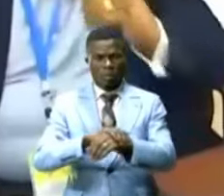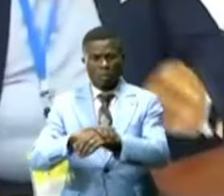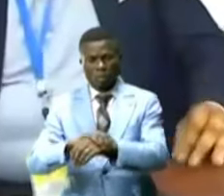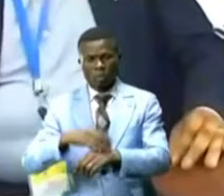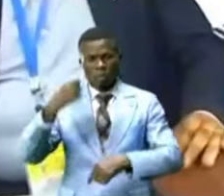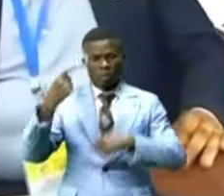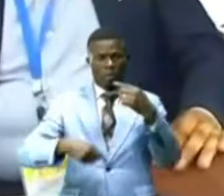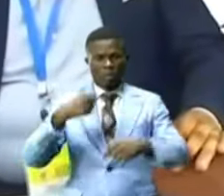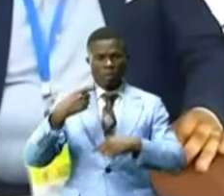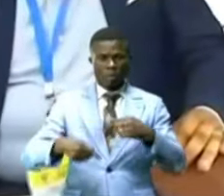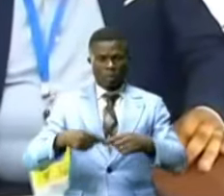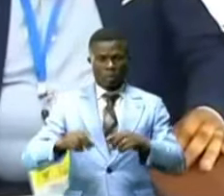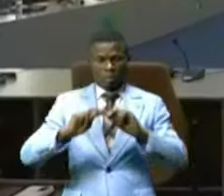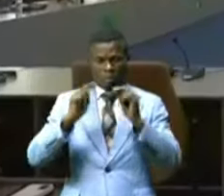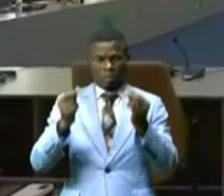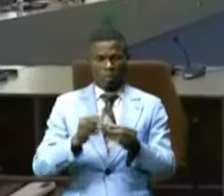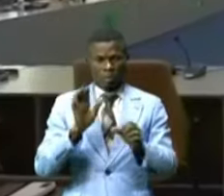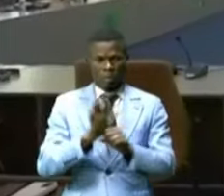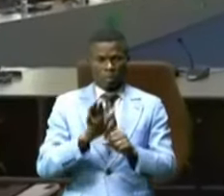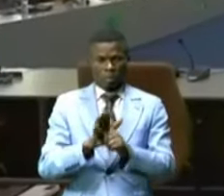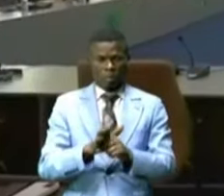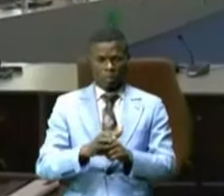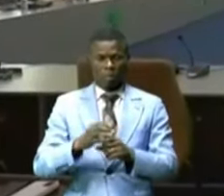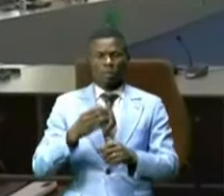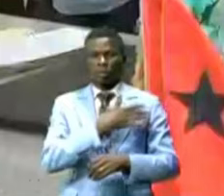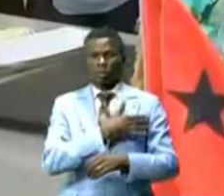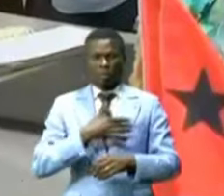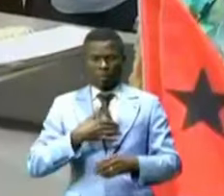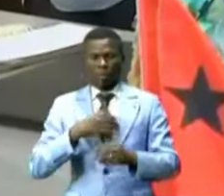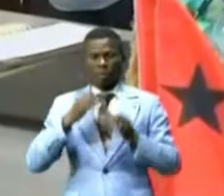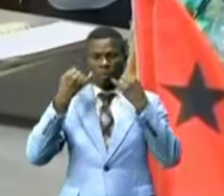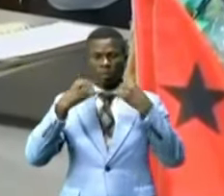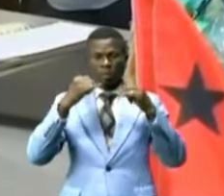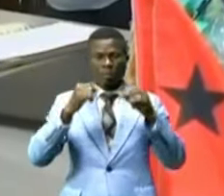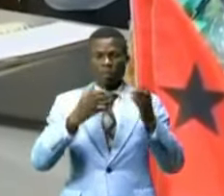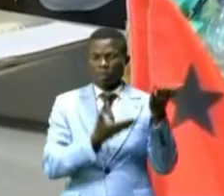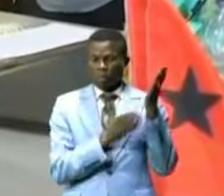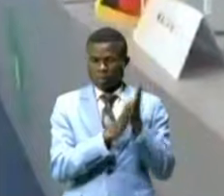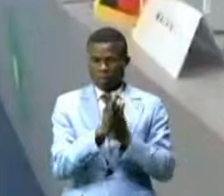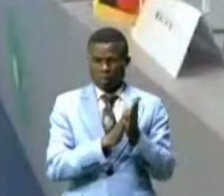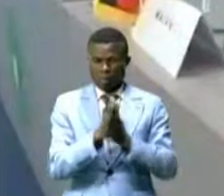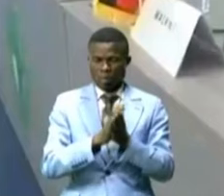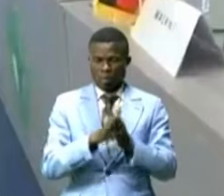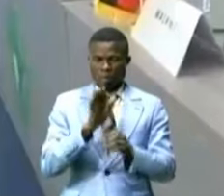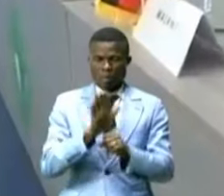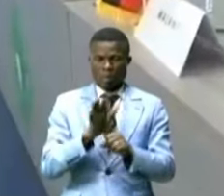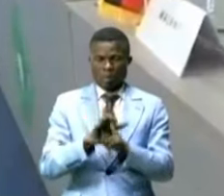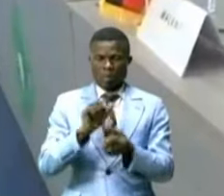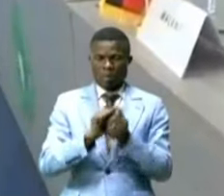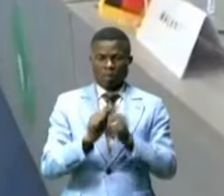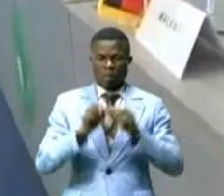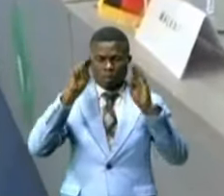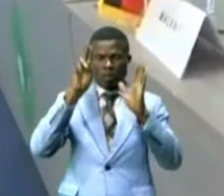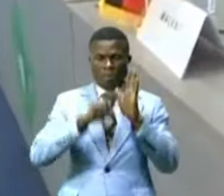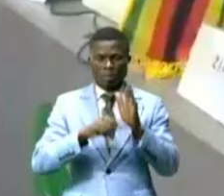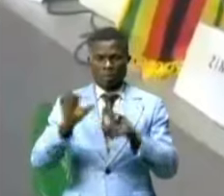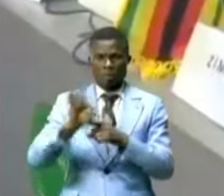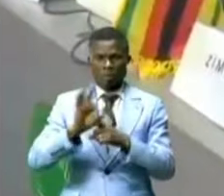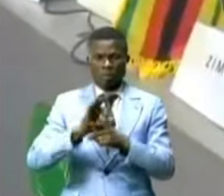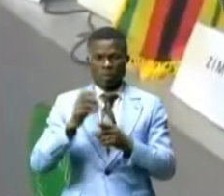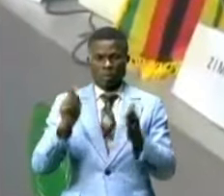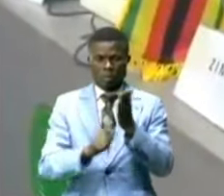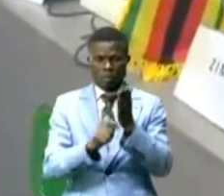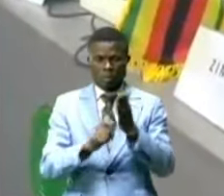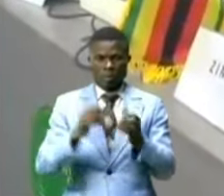débats de haute facture sur des concepts d'actualité intéressants au plus haut point les secteurs de l'enseignement et formation technique